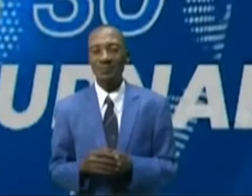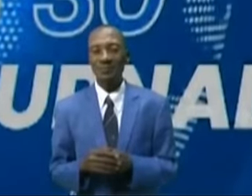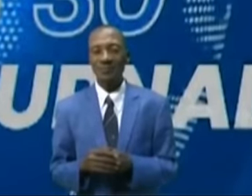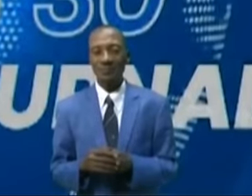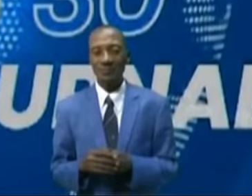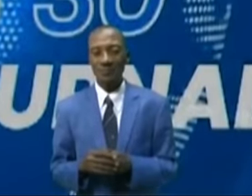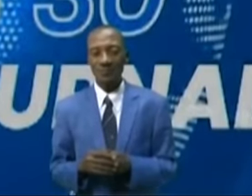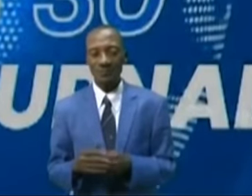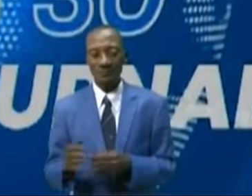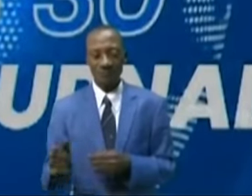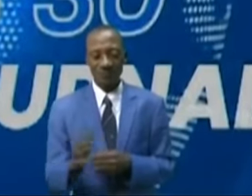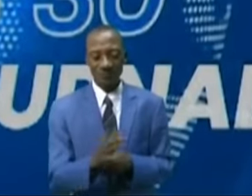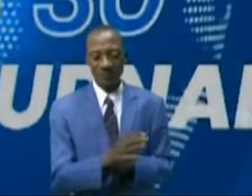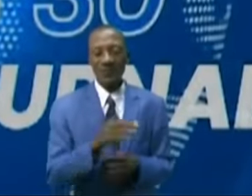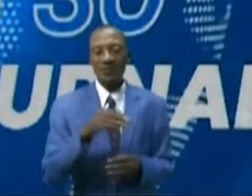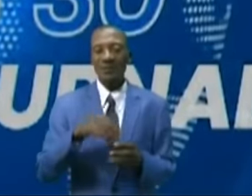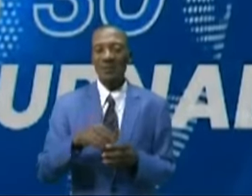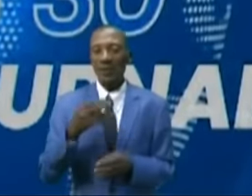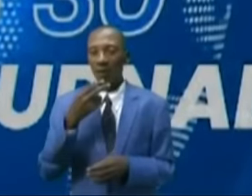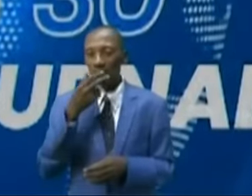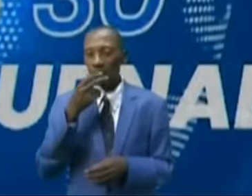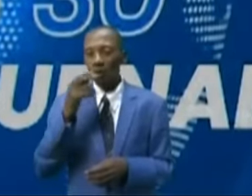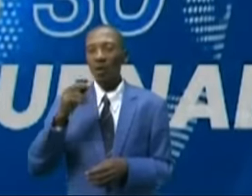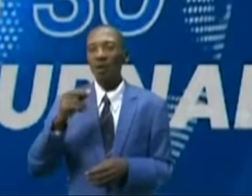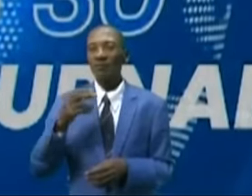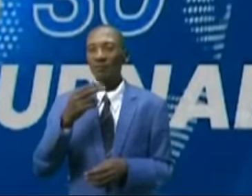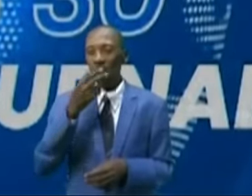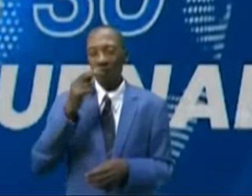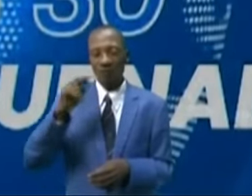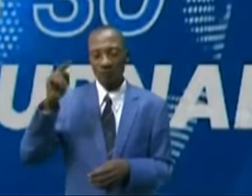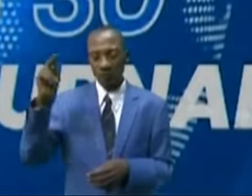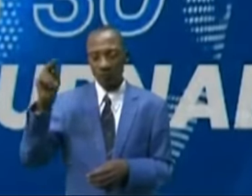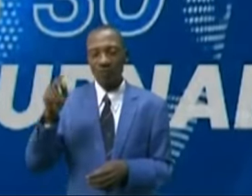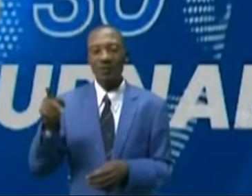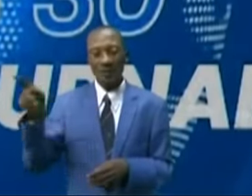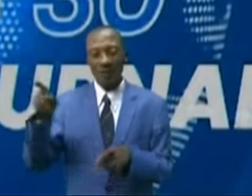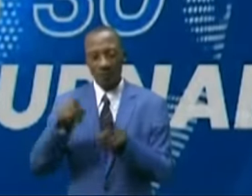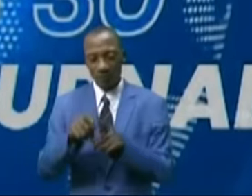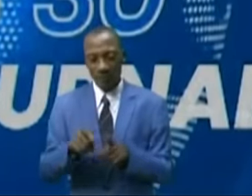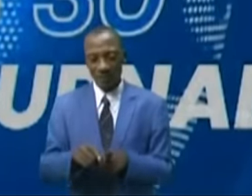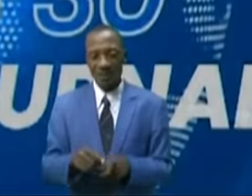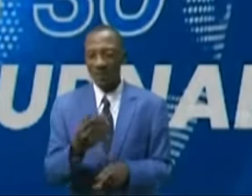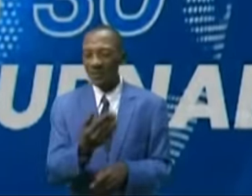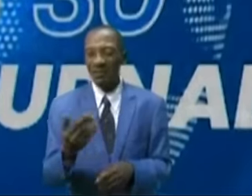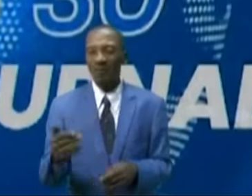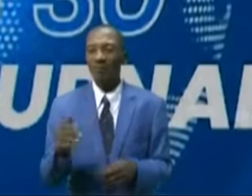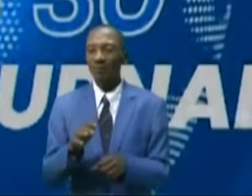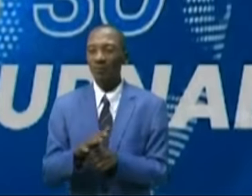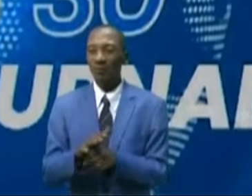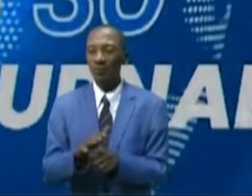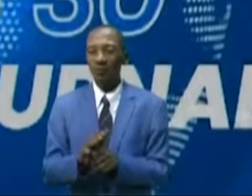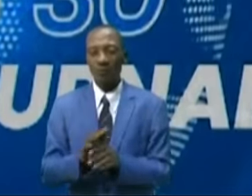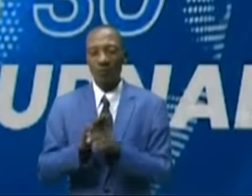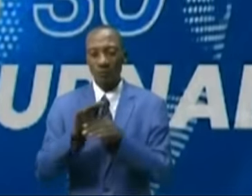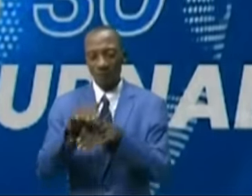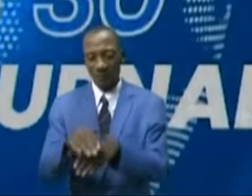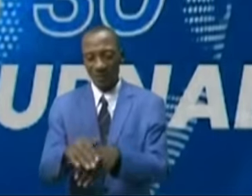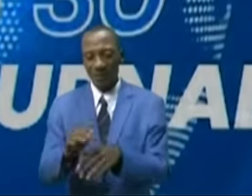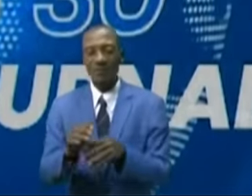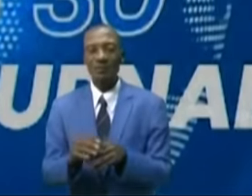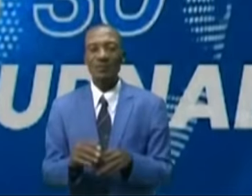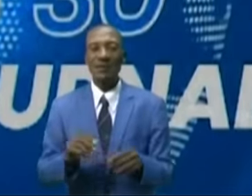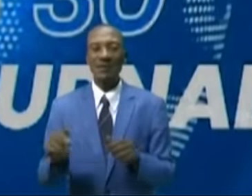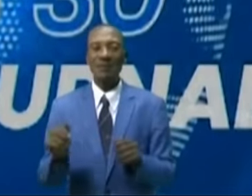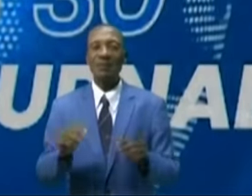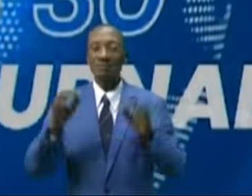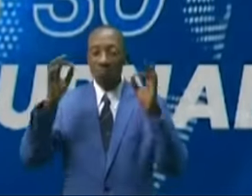Et au Nord Kivu, 14 morts et plusieurs blessés, c'est le bilan des bombes larguées par les M23